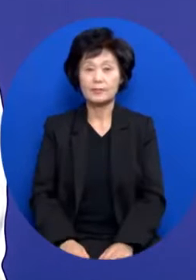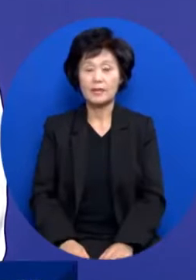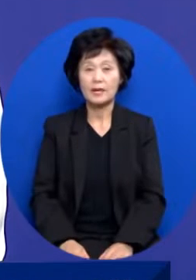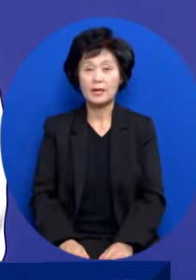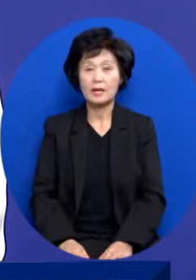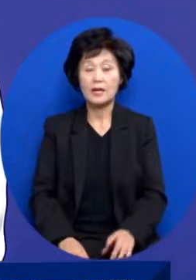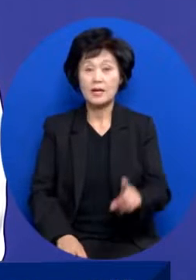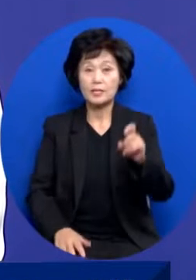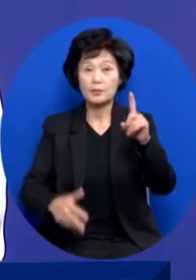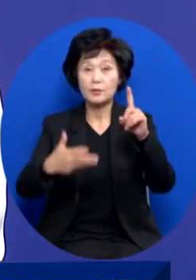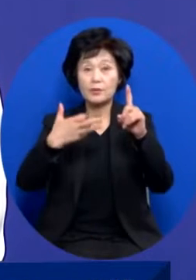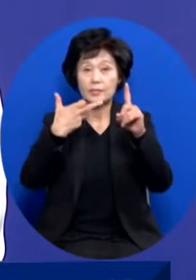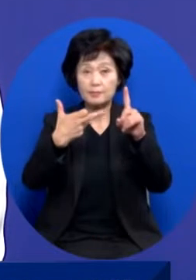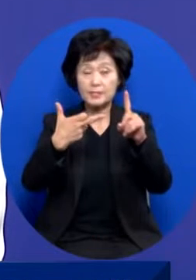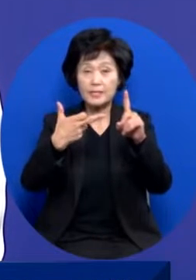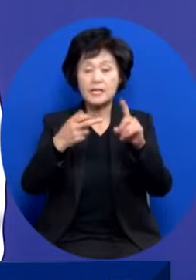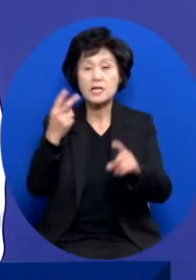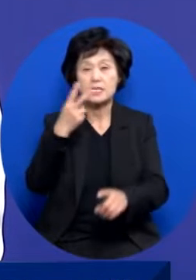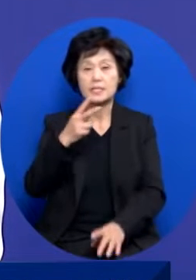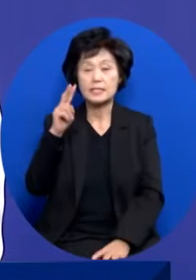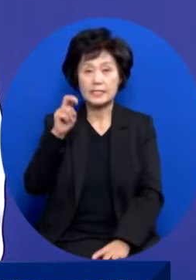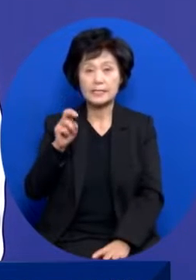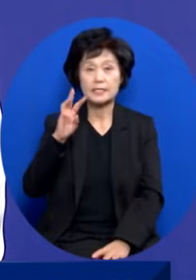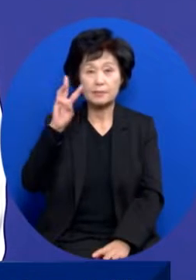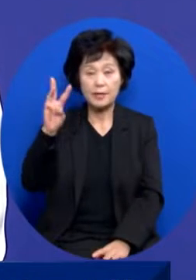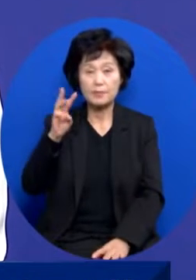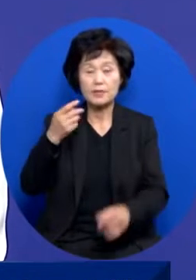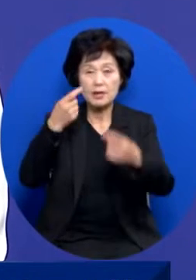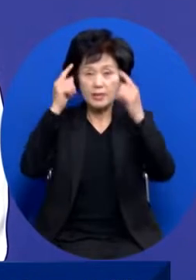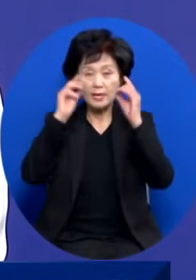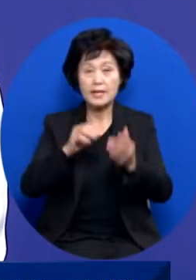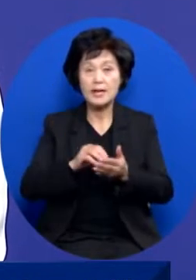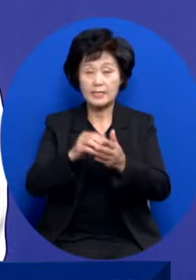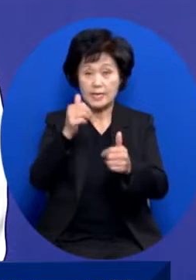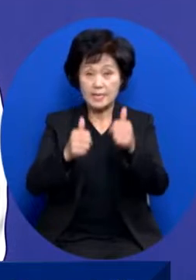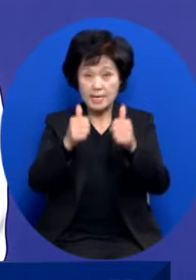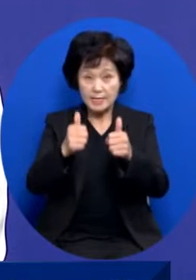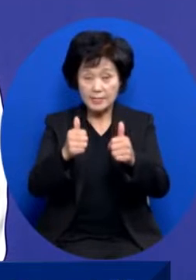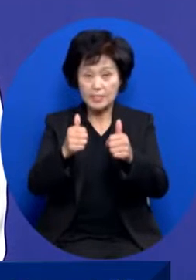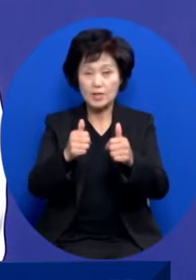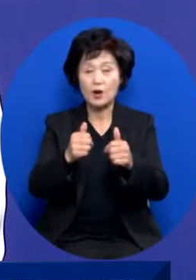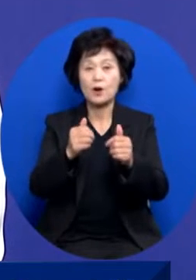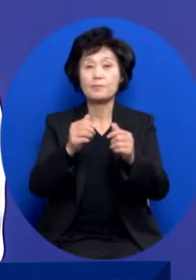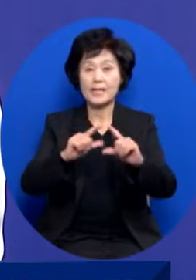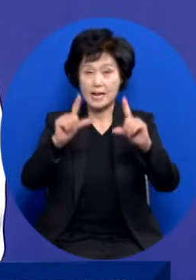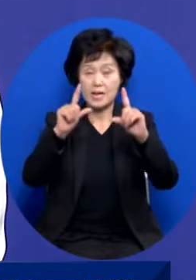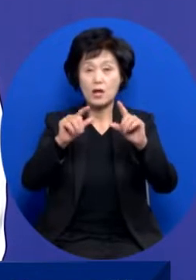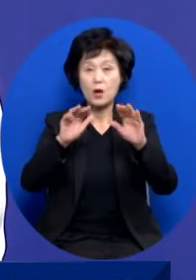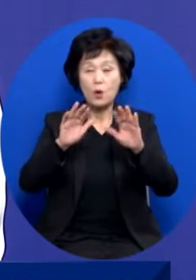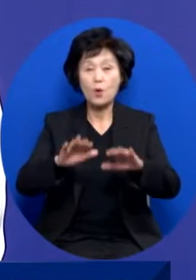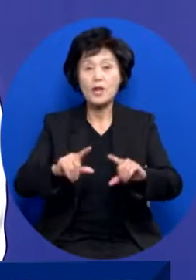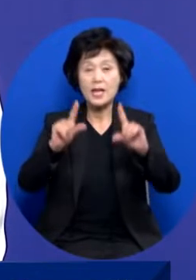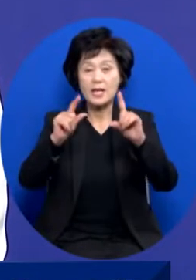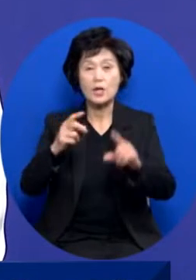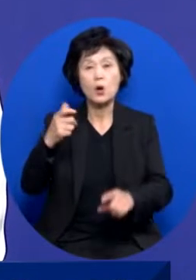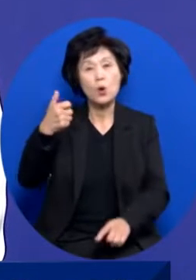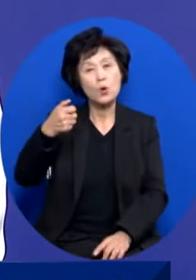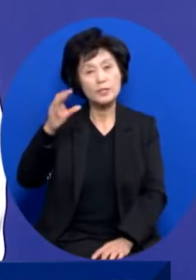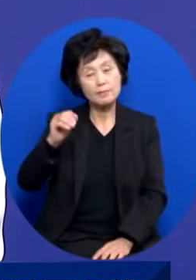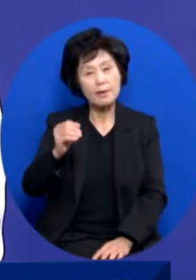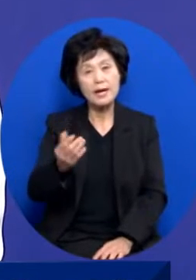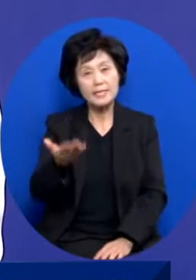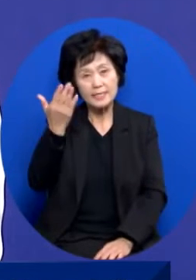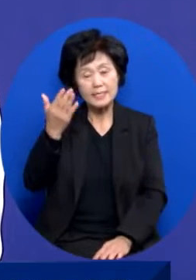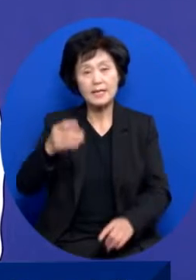오는 17일에 2023학년도 수능이 치러집니다. 올해는 50만 명 넘는 수험생들이 응시하는데요. 전국 교회에서